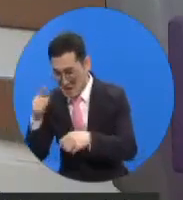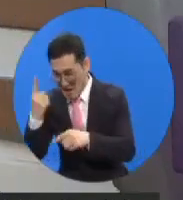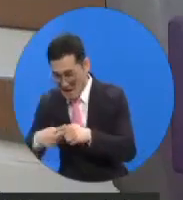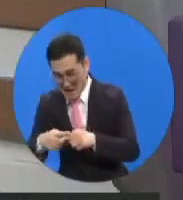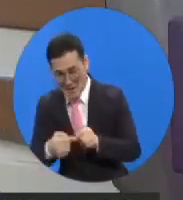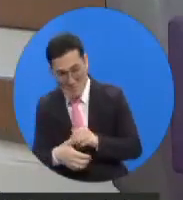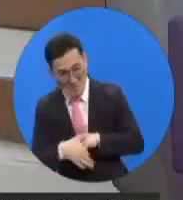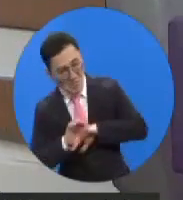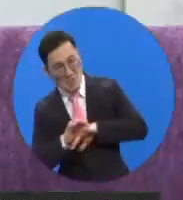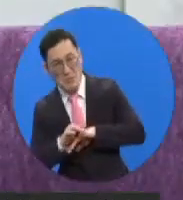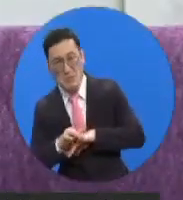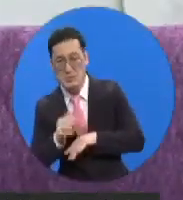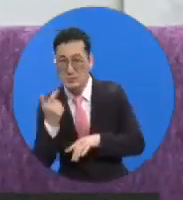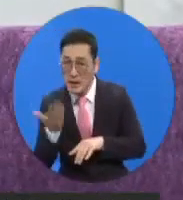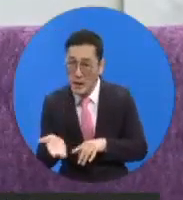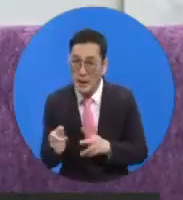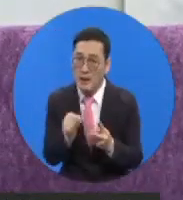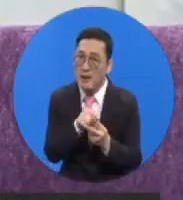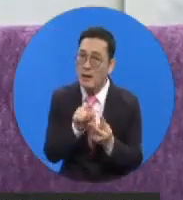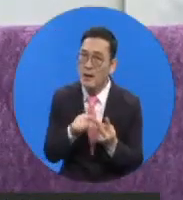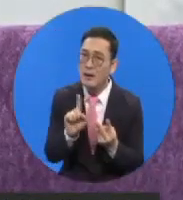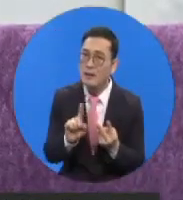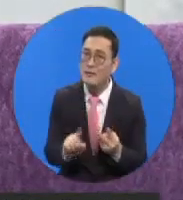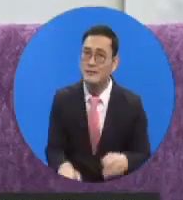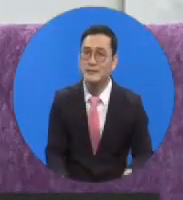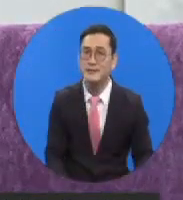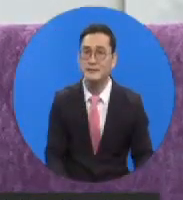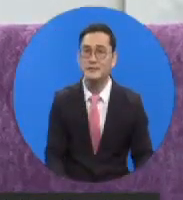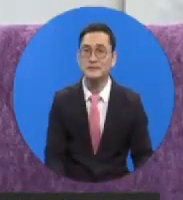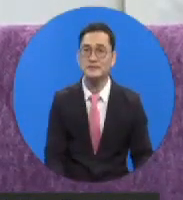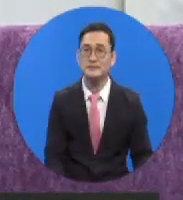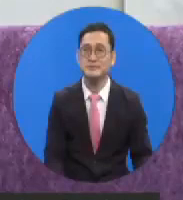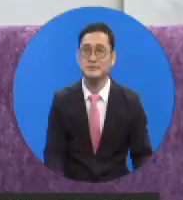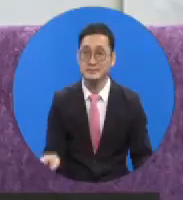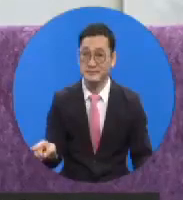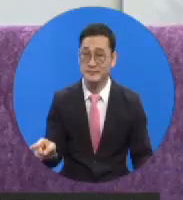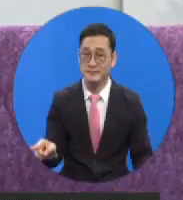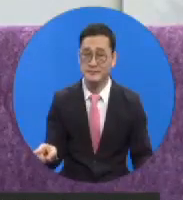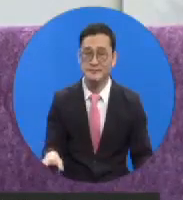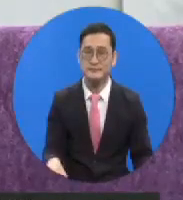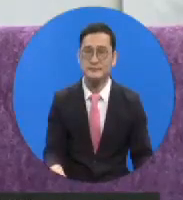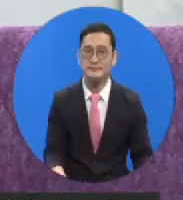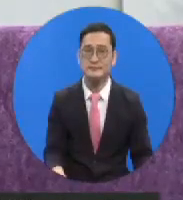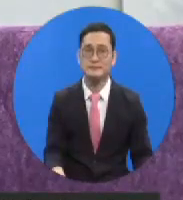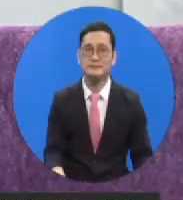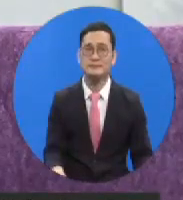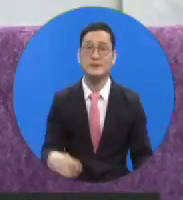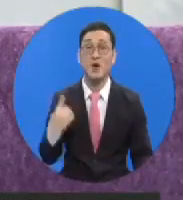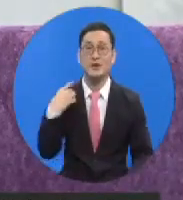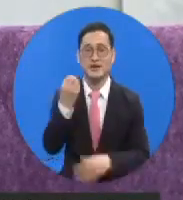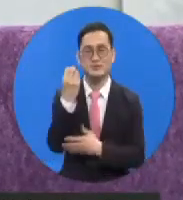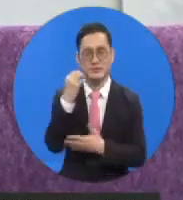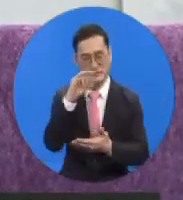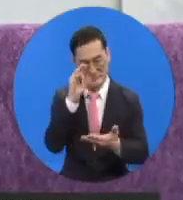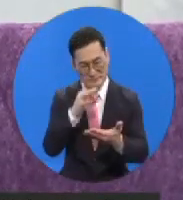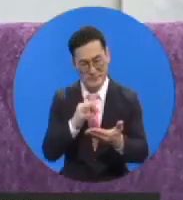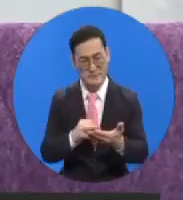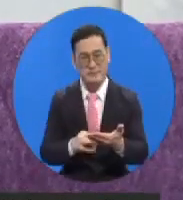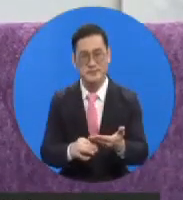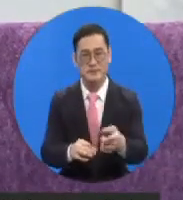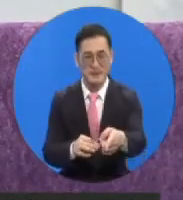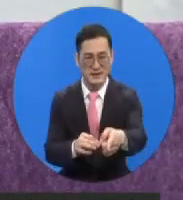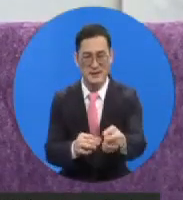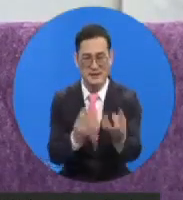그거는 약간 이게 주관적인 판단의 영역이 아닌가 싶은데 네. 어제 그 다른 기사 하나 나온 게 있었어요. 그러니까 이제 김봉현